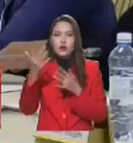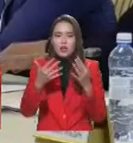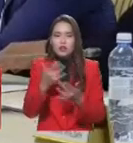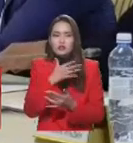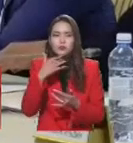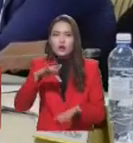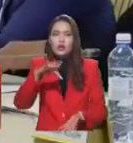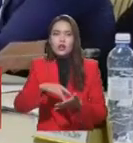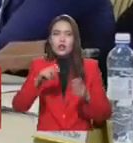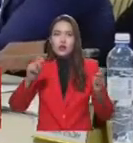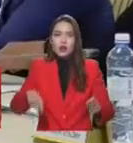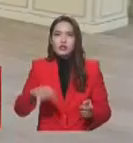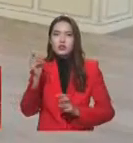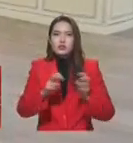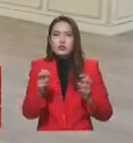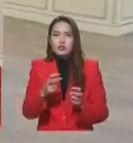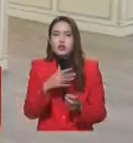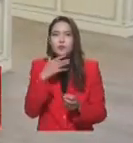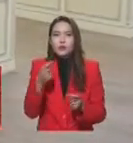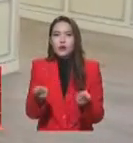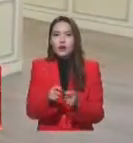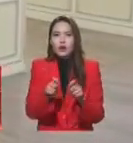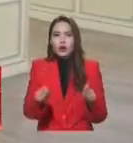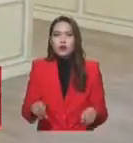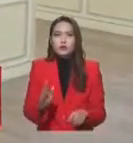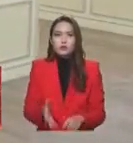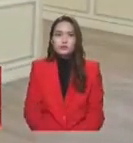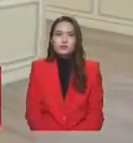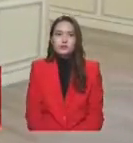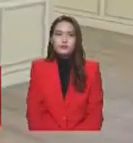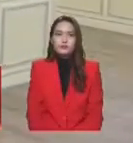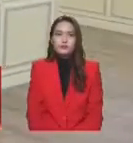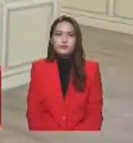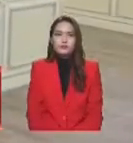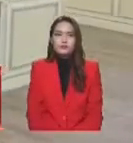через Фонд развития оборонно-промышленного комплекса. Асимжан Жузбаева, Астана Таймс.